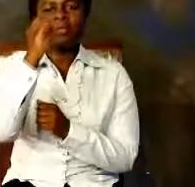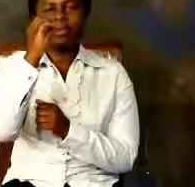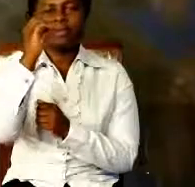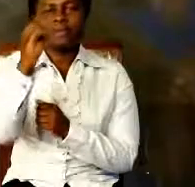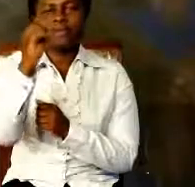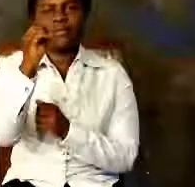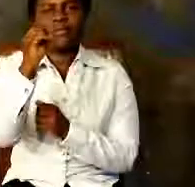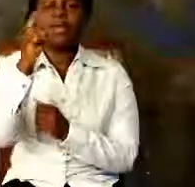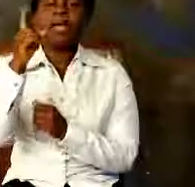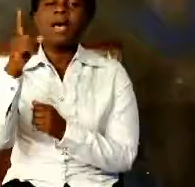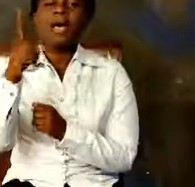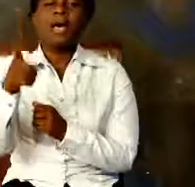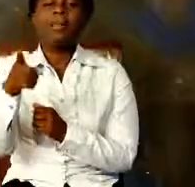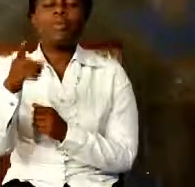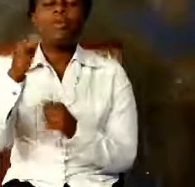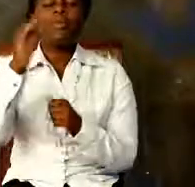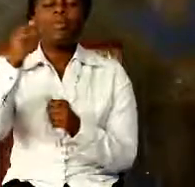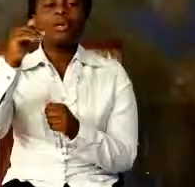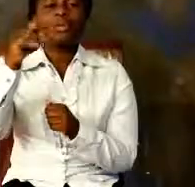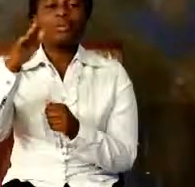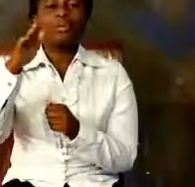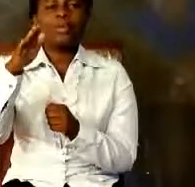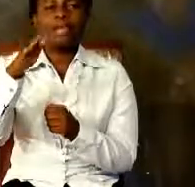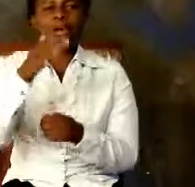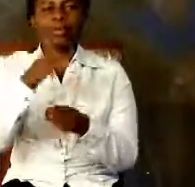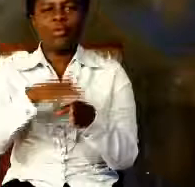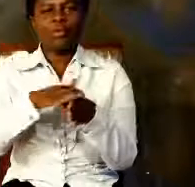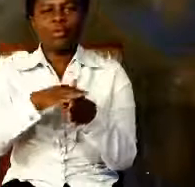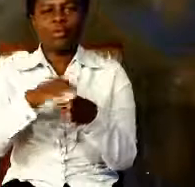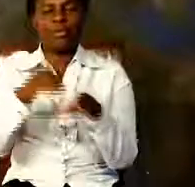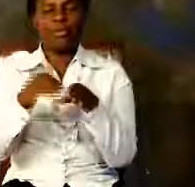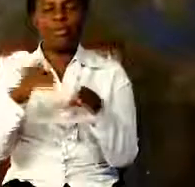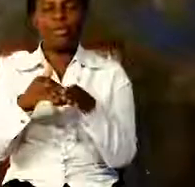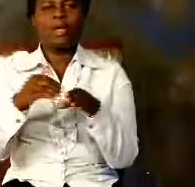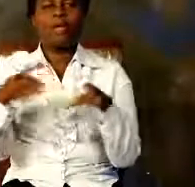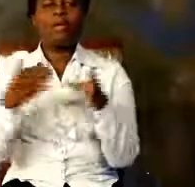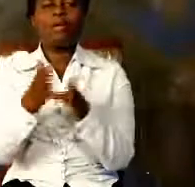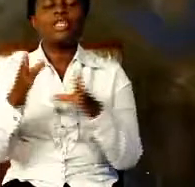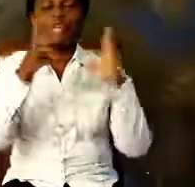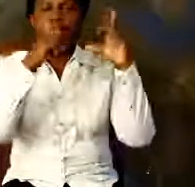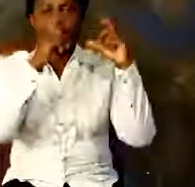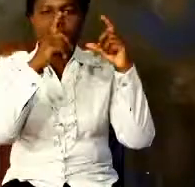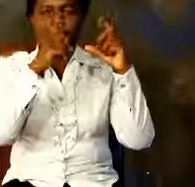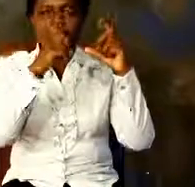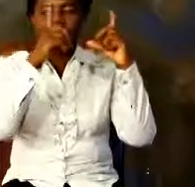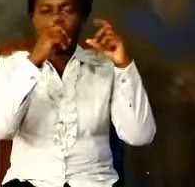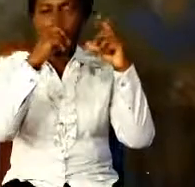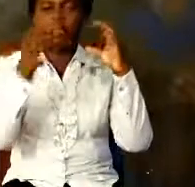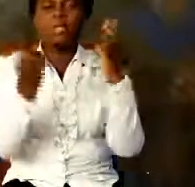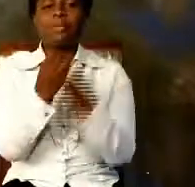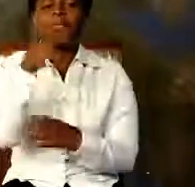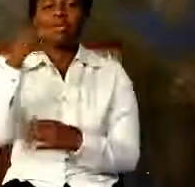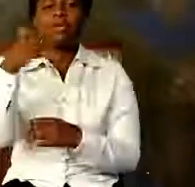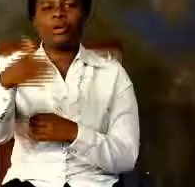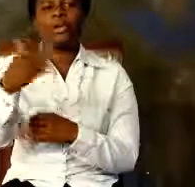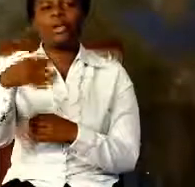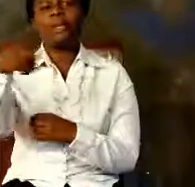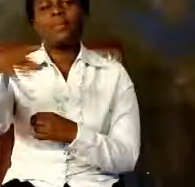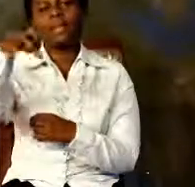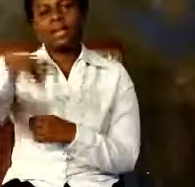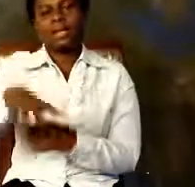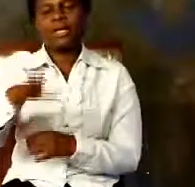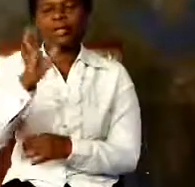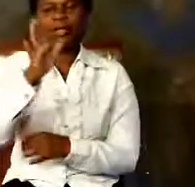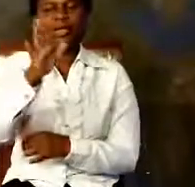0620 701100. Hapo utatutumia ujumbe kwa njia ya picha. Piga picha ya matukio yanayoendelea pale katika kituo